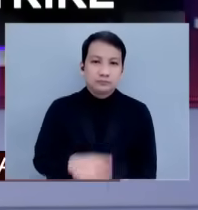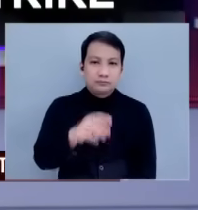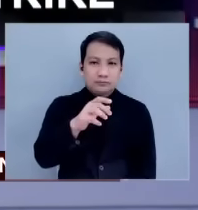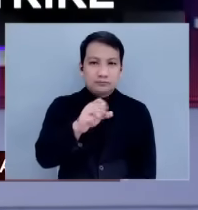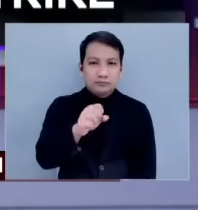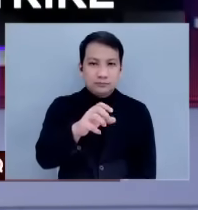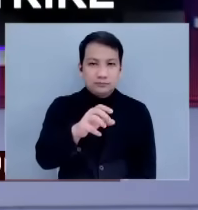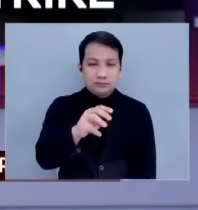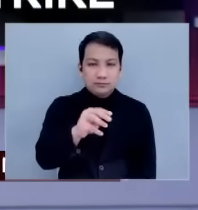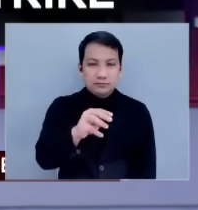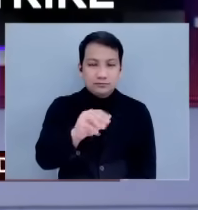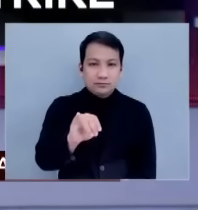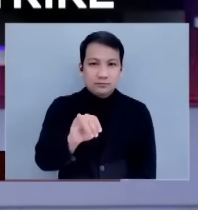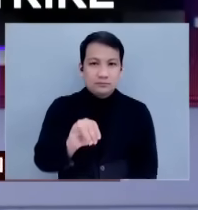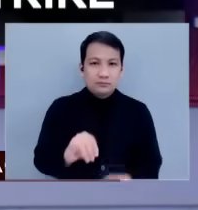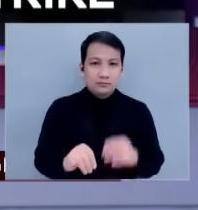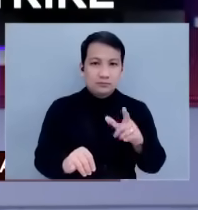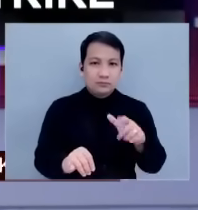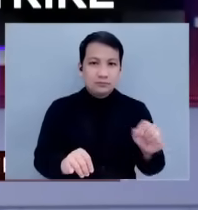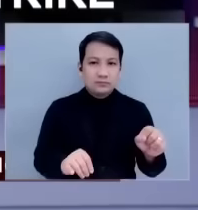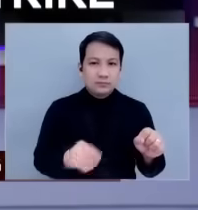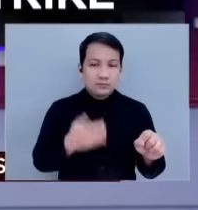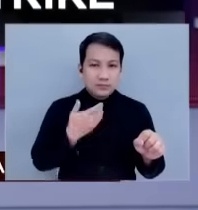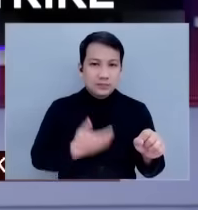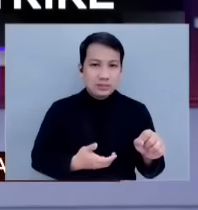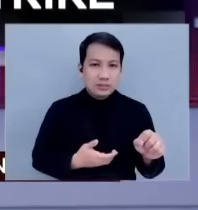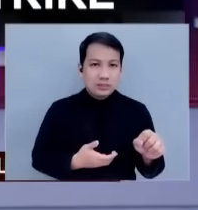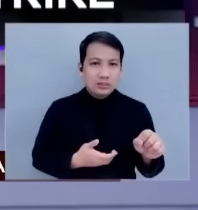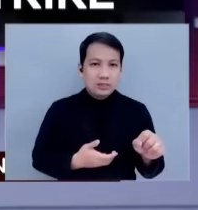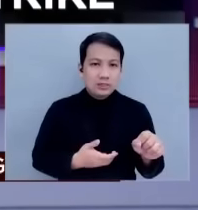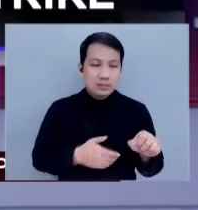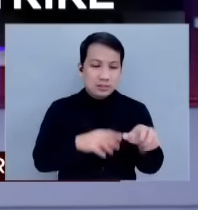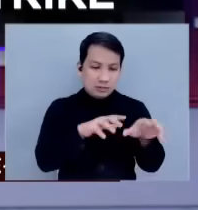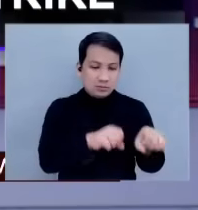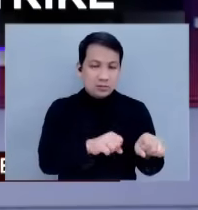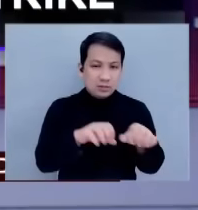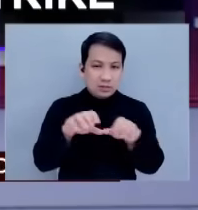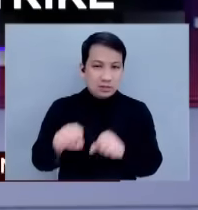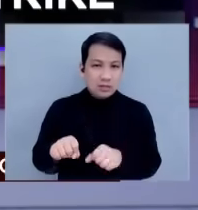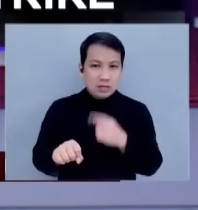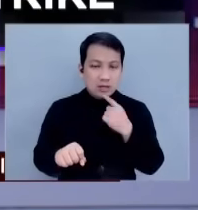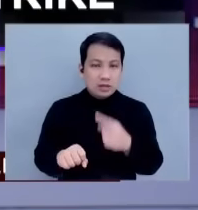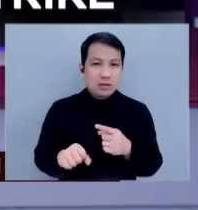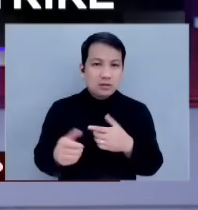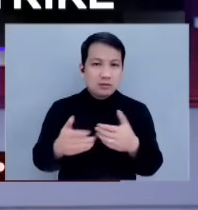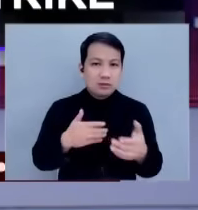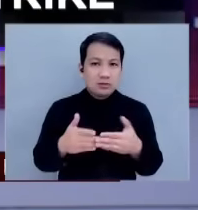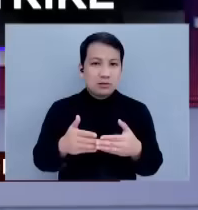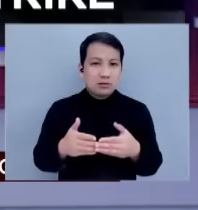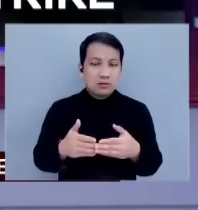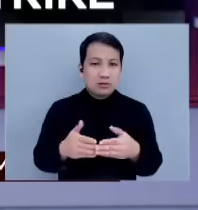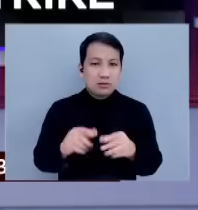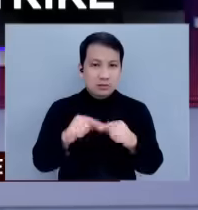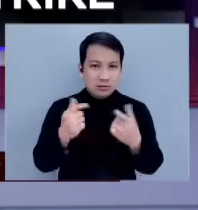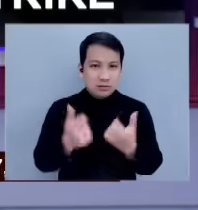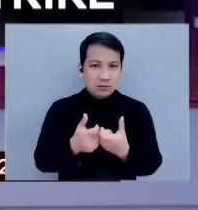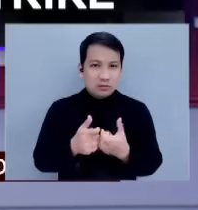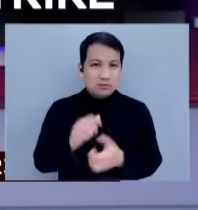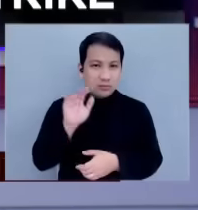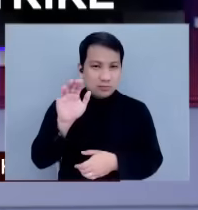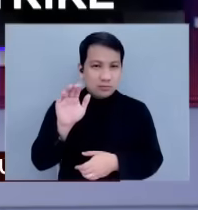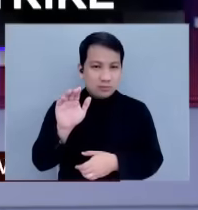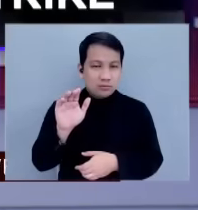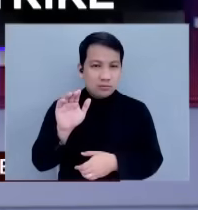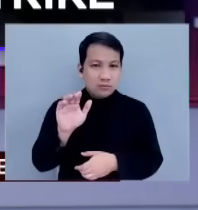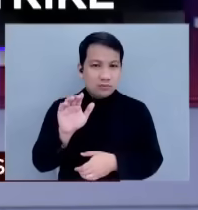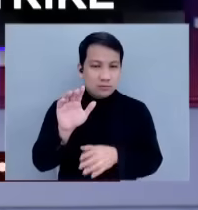Celis at Lorraine Badoy matapos ipa-cite and contempt ng kamera. Ang kanilang kampo iaapela ng contempt